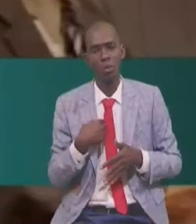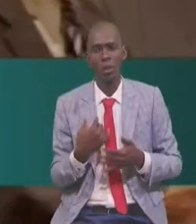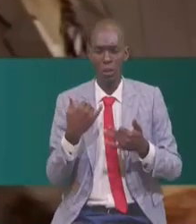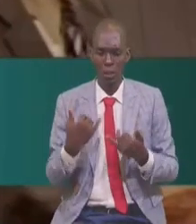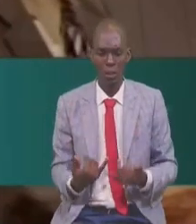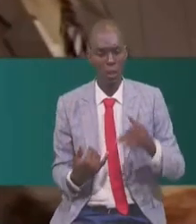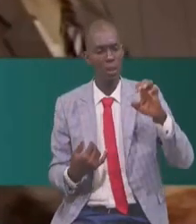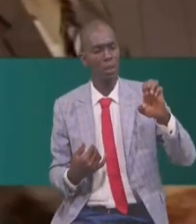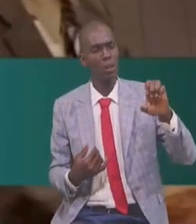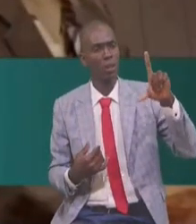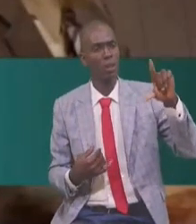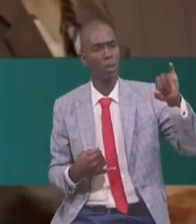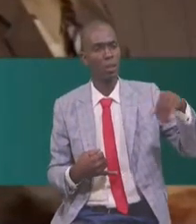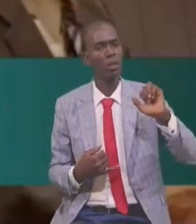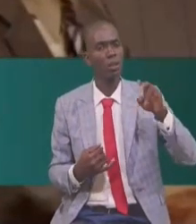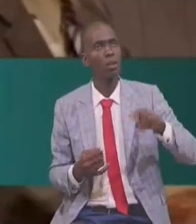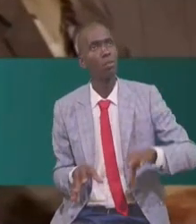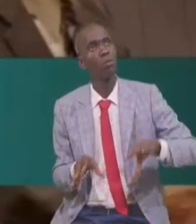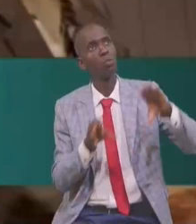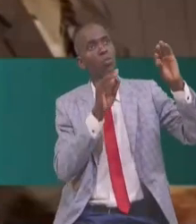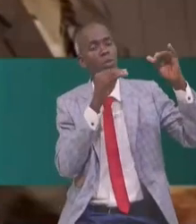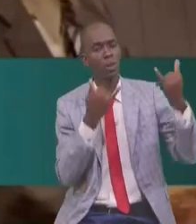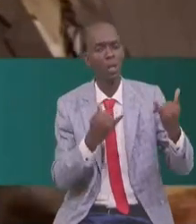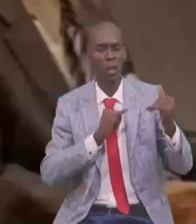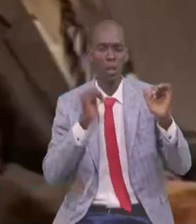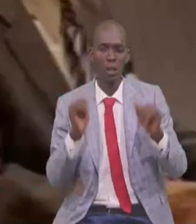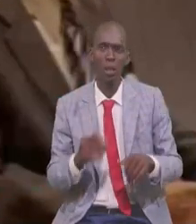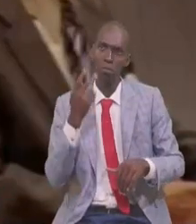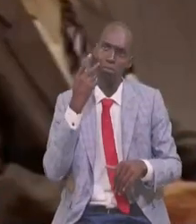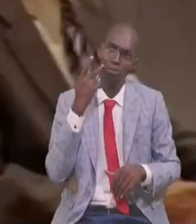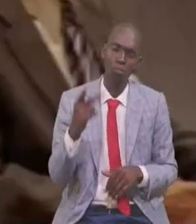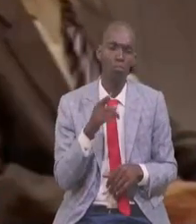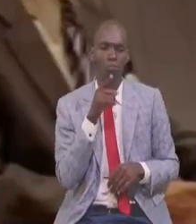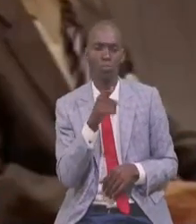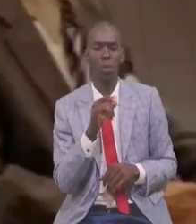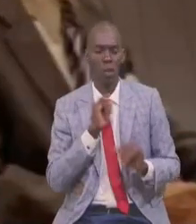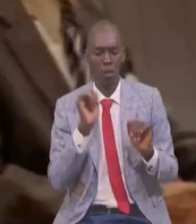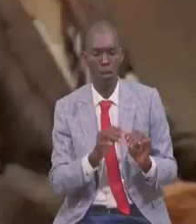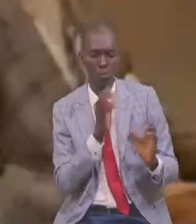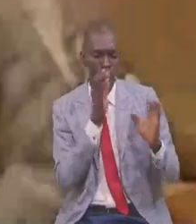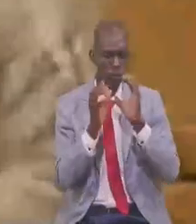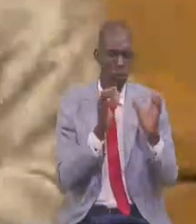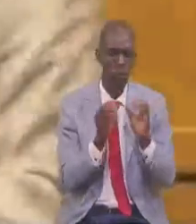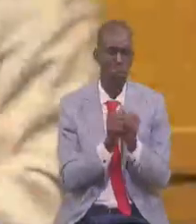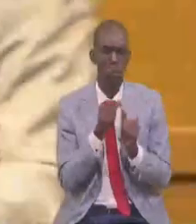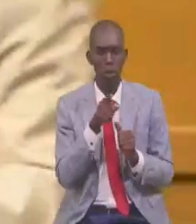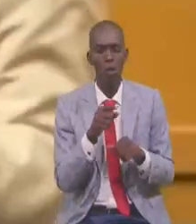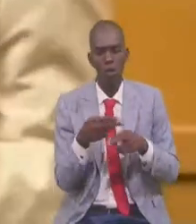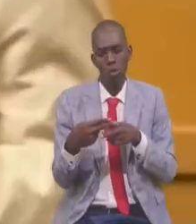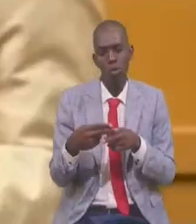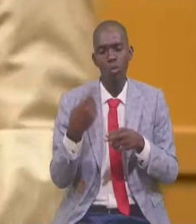aujourd'hui. Je vois Élie maintenant. Je peux le toucher. Je peux interagir avec lui. Bientôt,